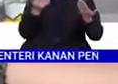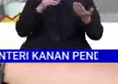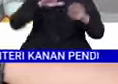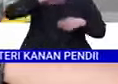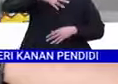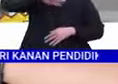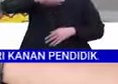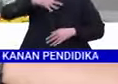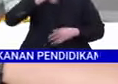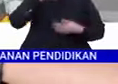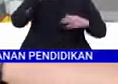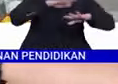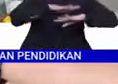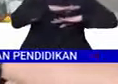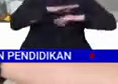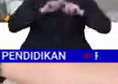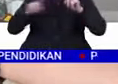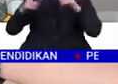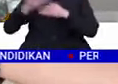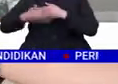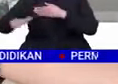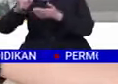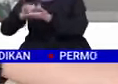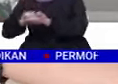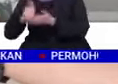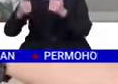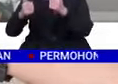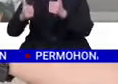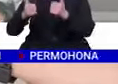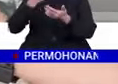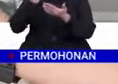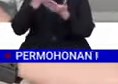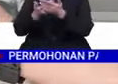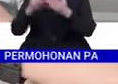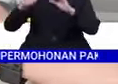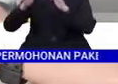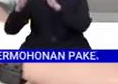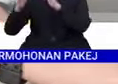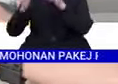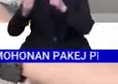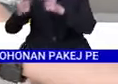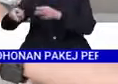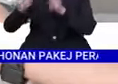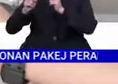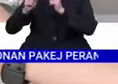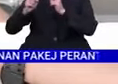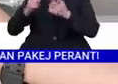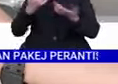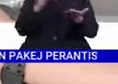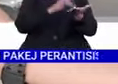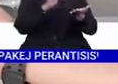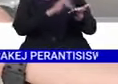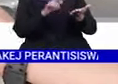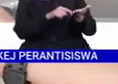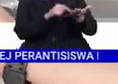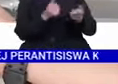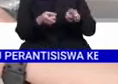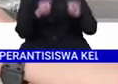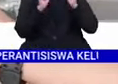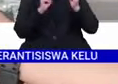selepas tuh Oke a Hai semua lainnya apa nih yang saya may dalam handphonenya semua oke